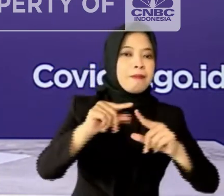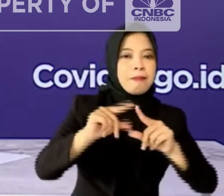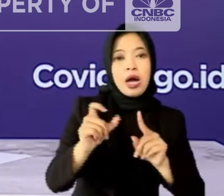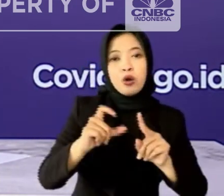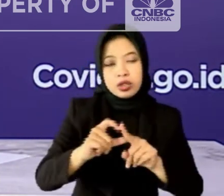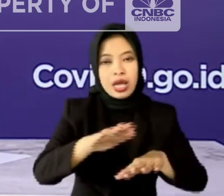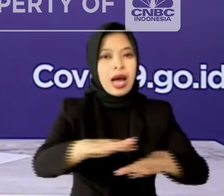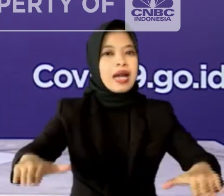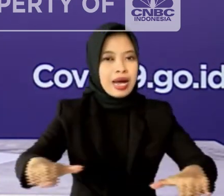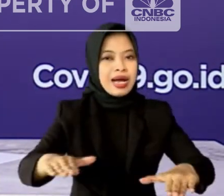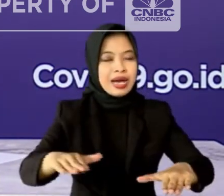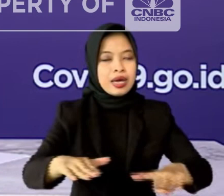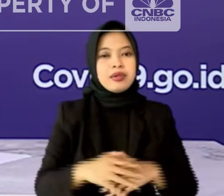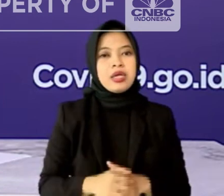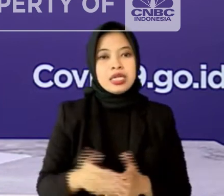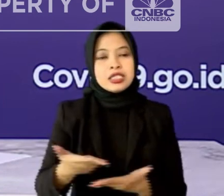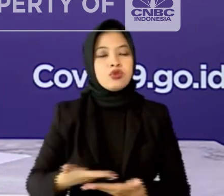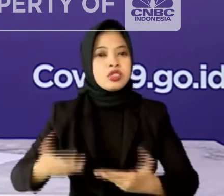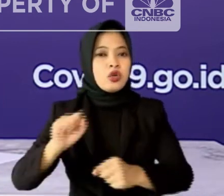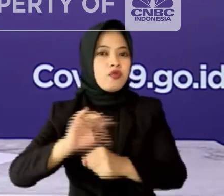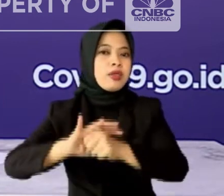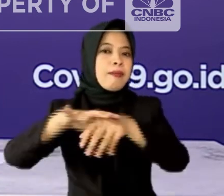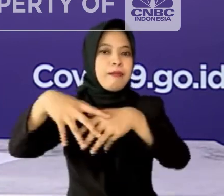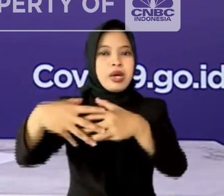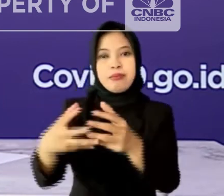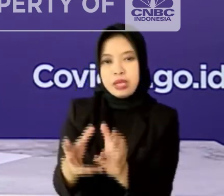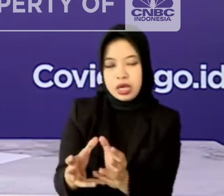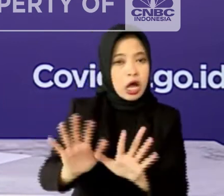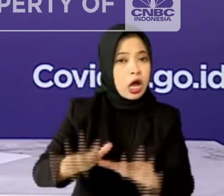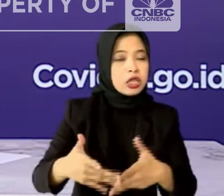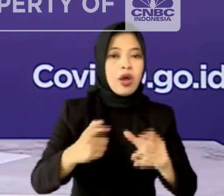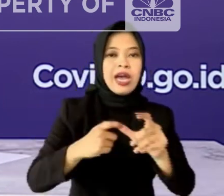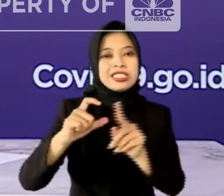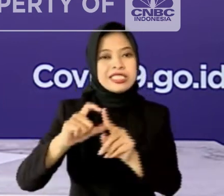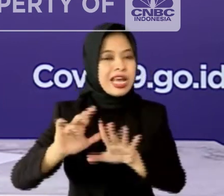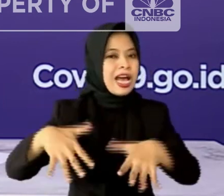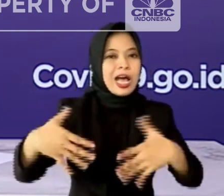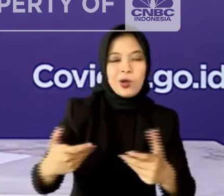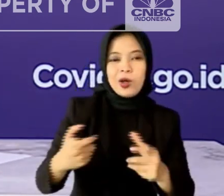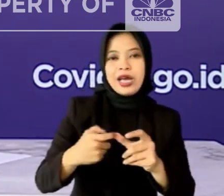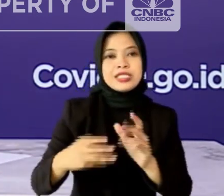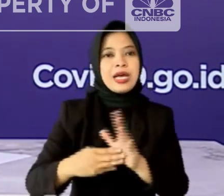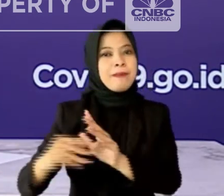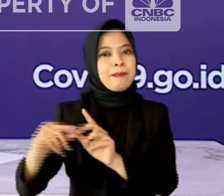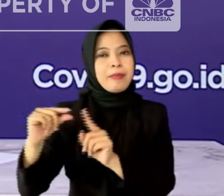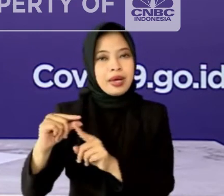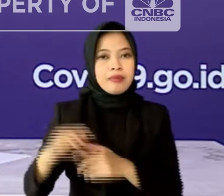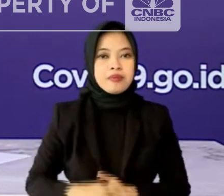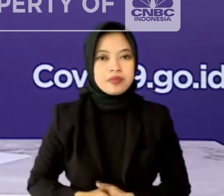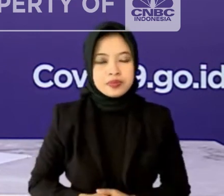di masa pandemi covert 19 ini dan juga di pendidikan dasar dan pendidikan dan menengah